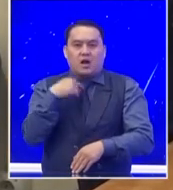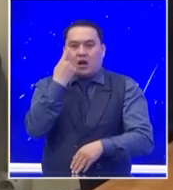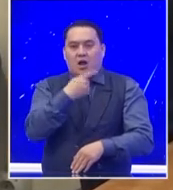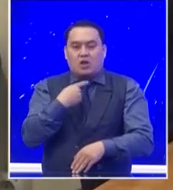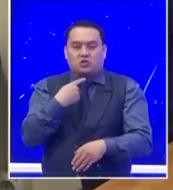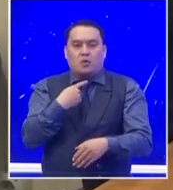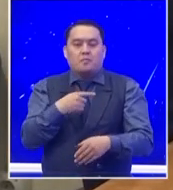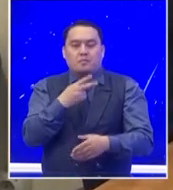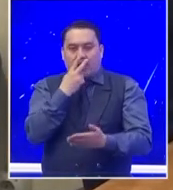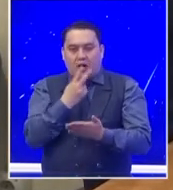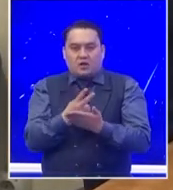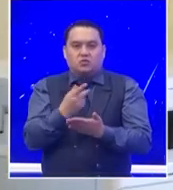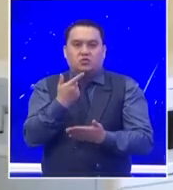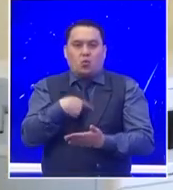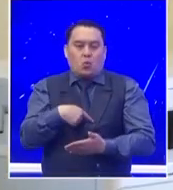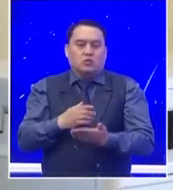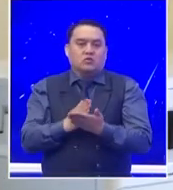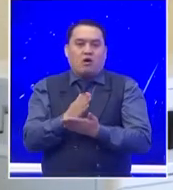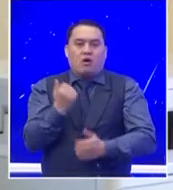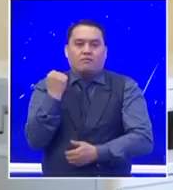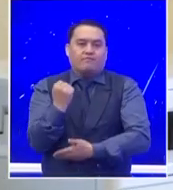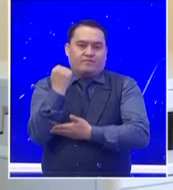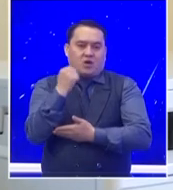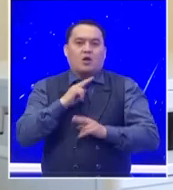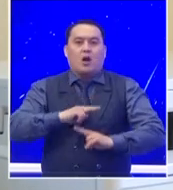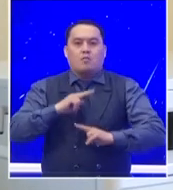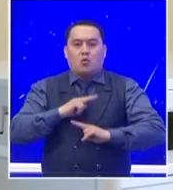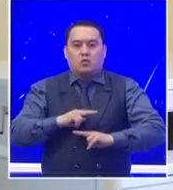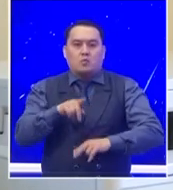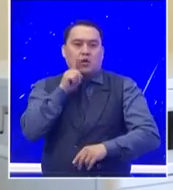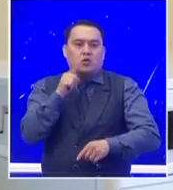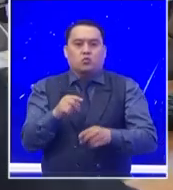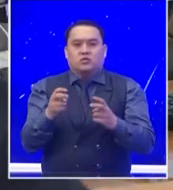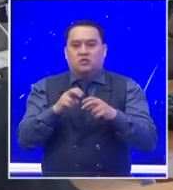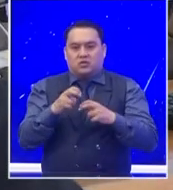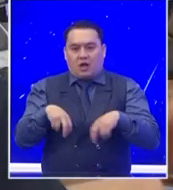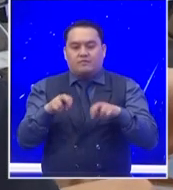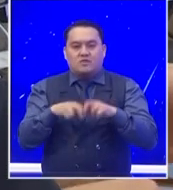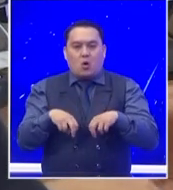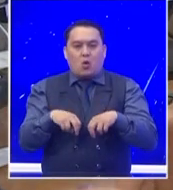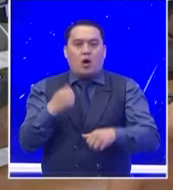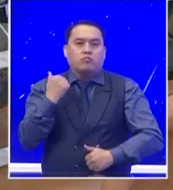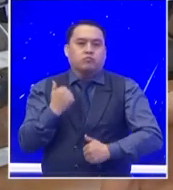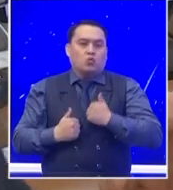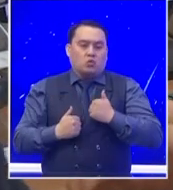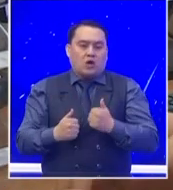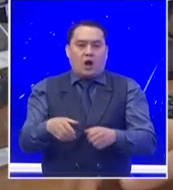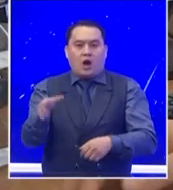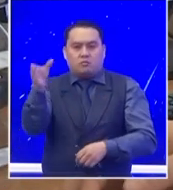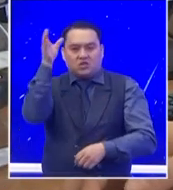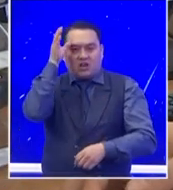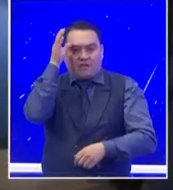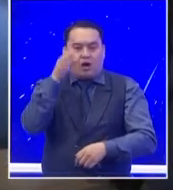раз подтверждая поговорку, когда заслуженный авторитет уже работает на молодого следователя. Получивший достойное образование в местных